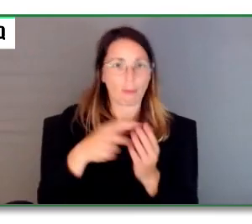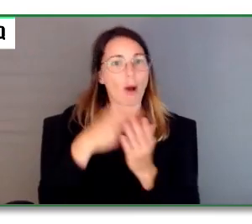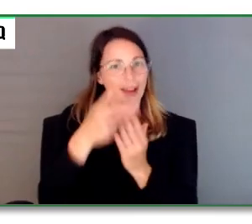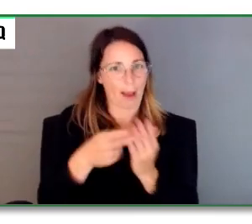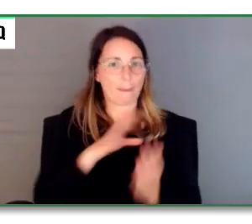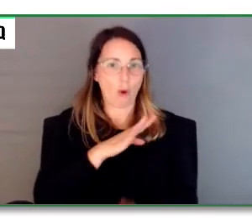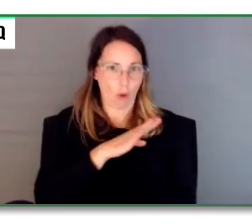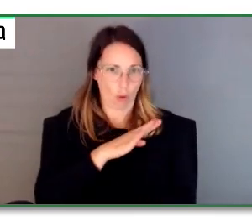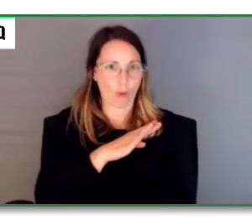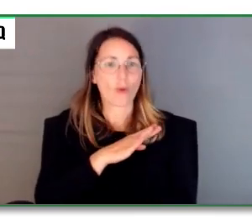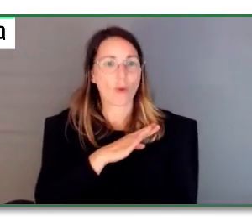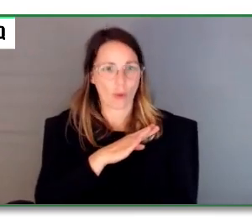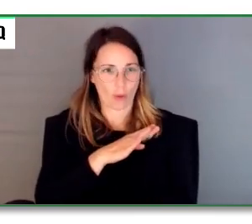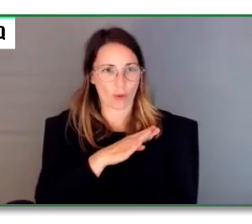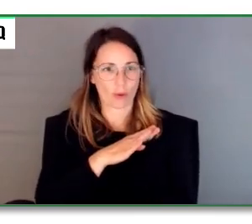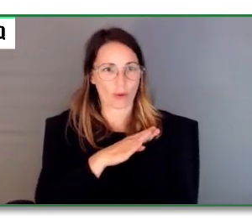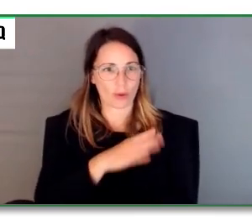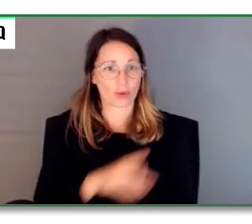Puis,